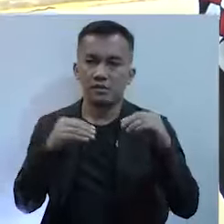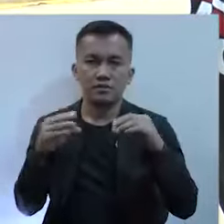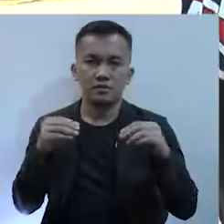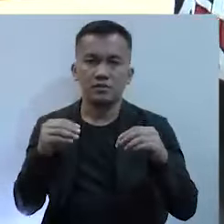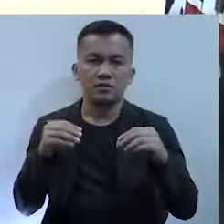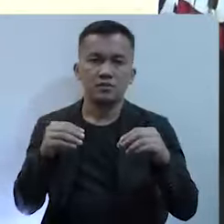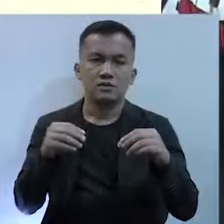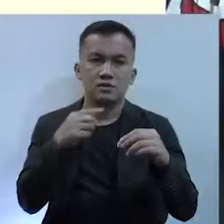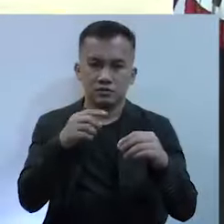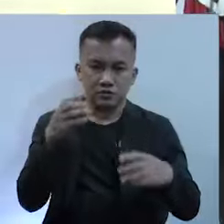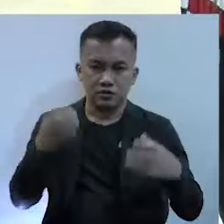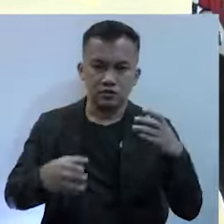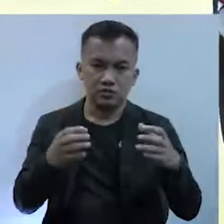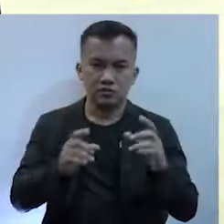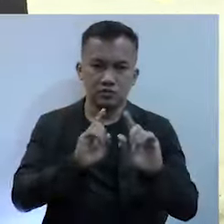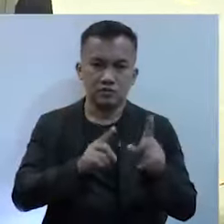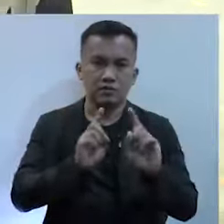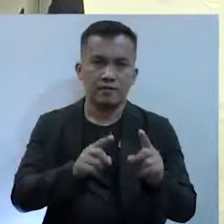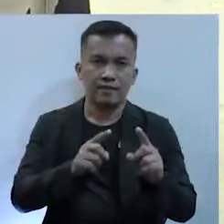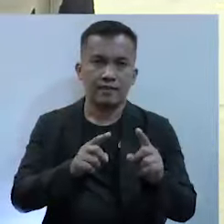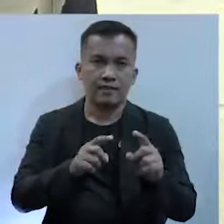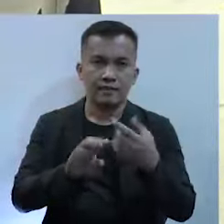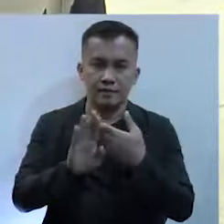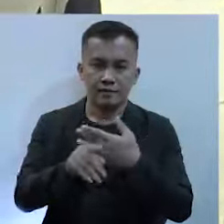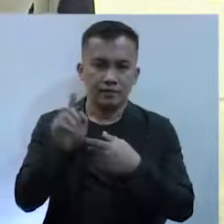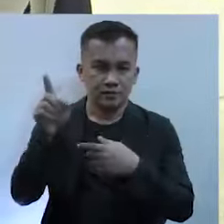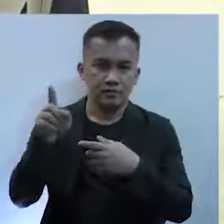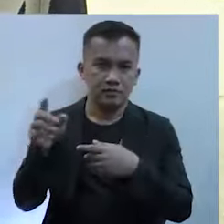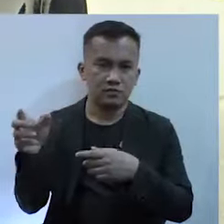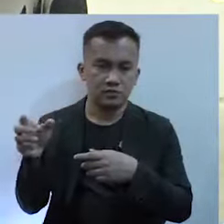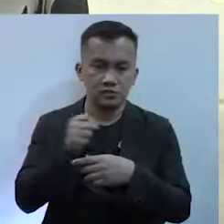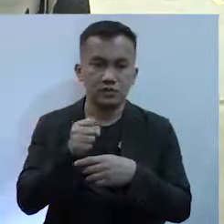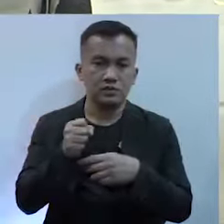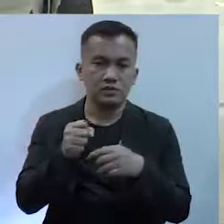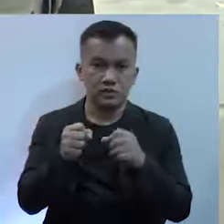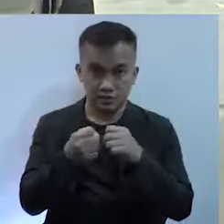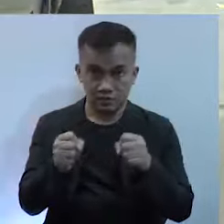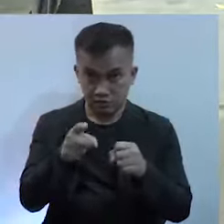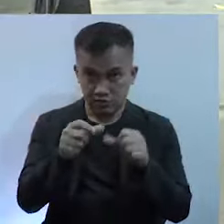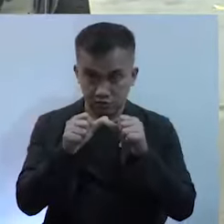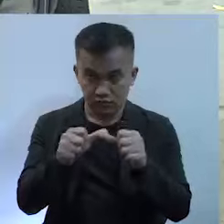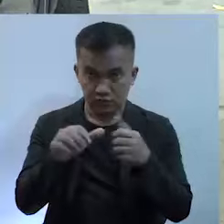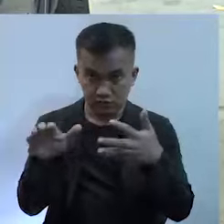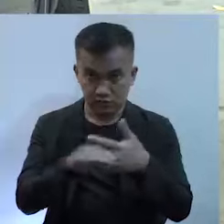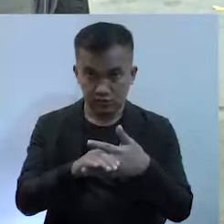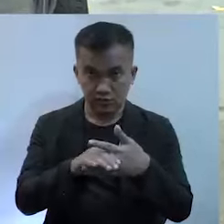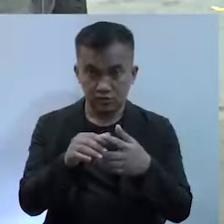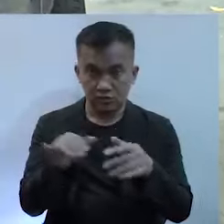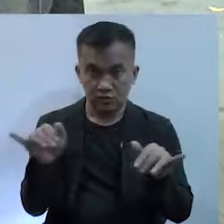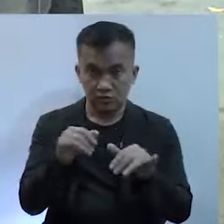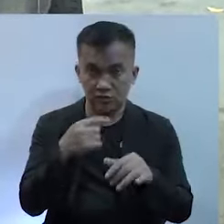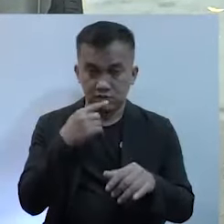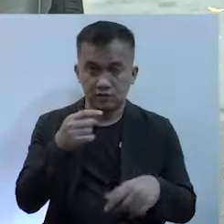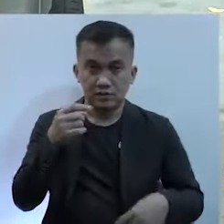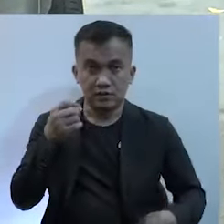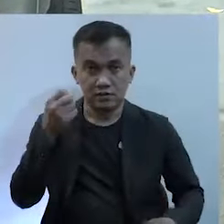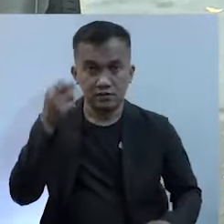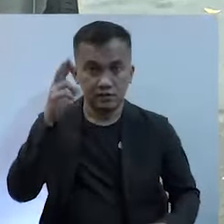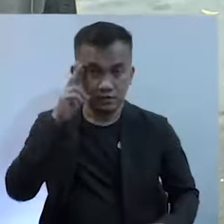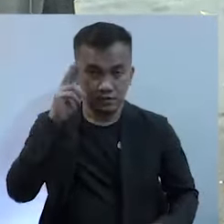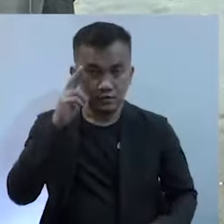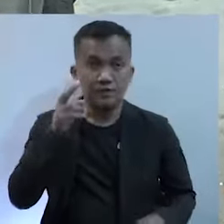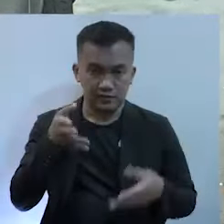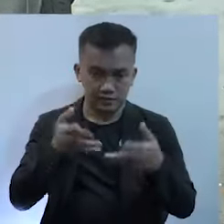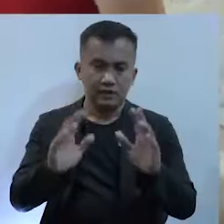nilang makipag-usap at sa korte na lang daw sasagutin. So babalik tayo doon para makuha na ka ng statement, ituloy mo yung kaso. Tulad doon sinabi ni Sir Rafi,